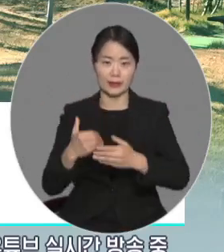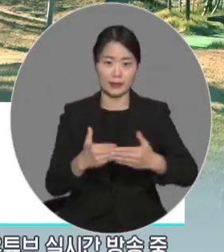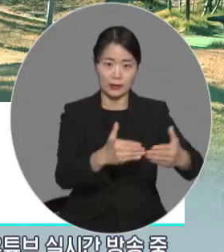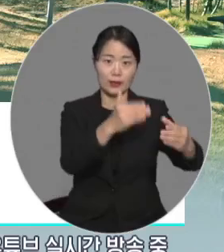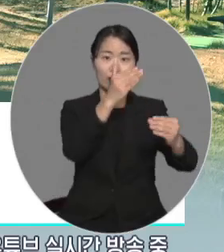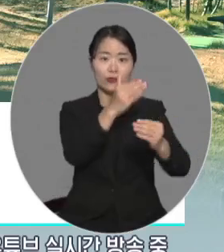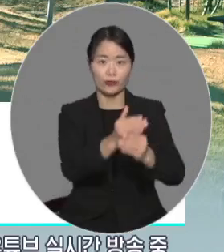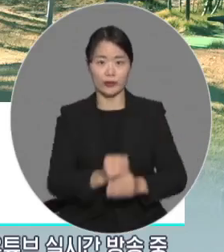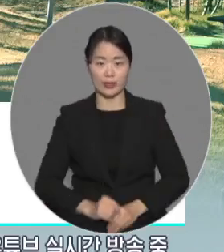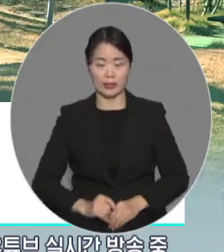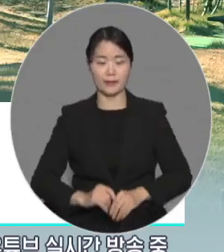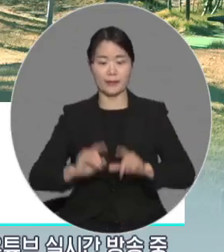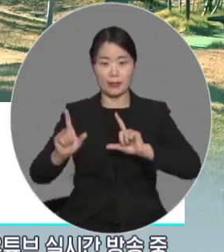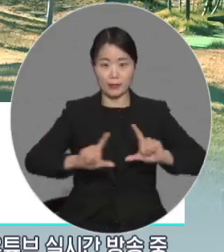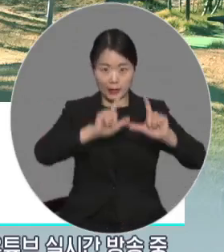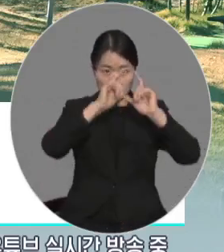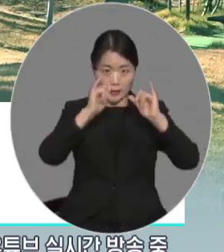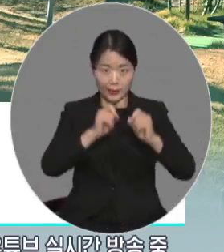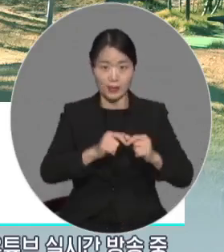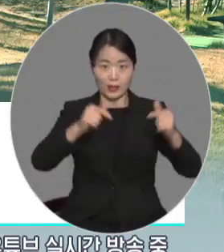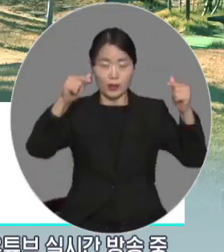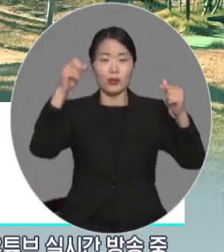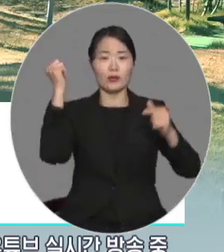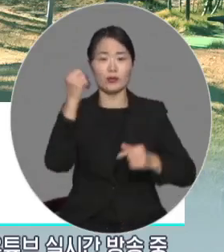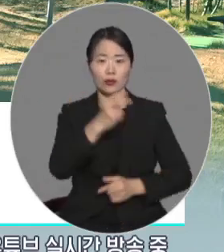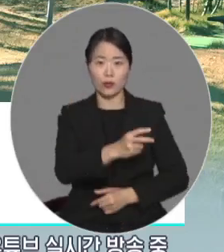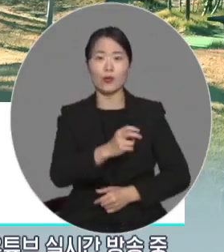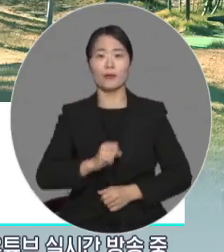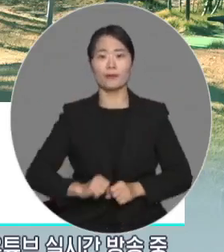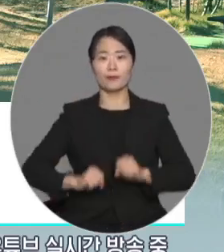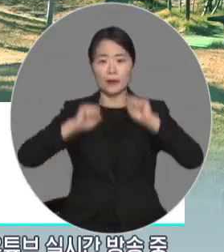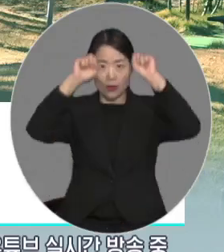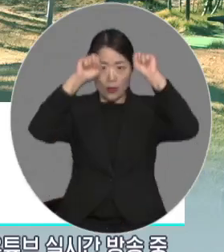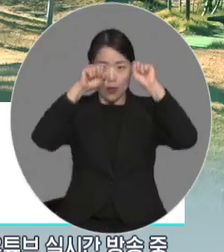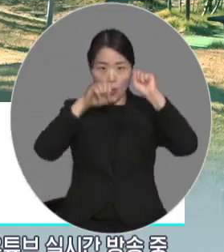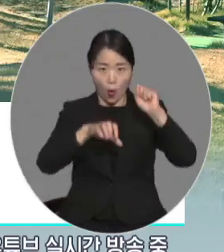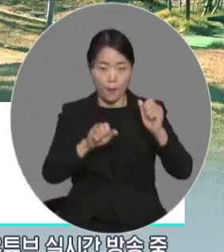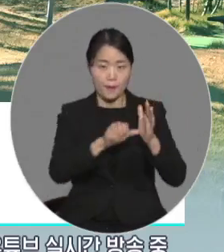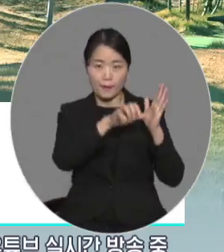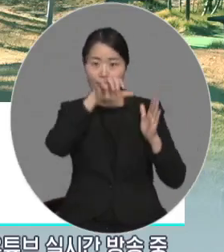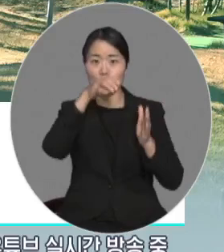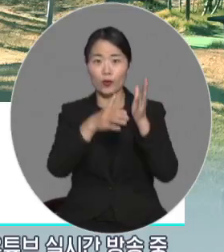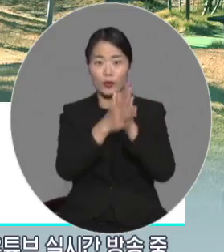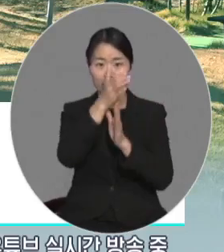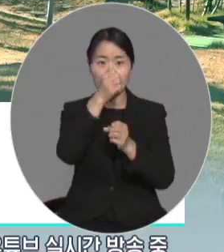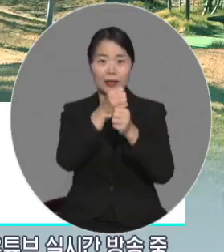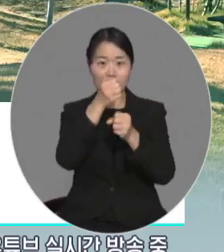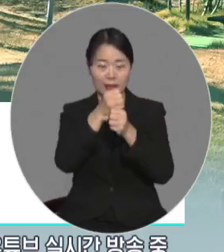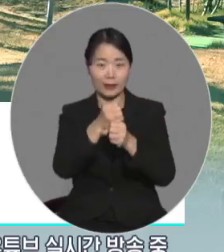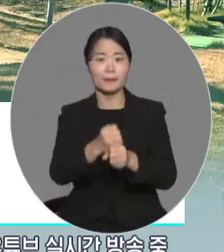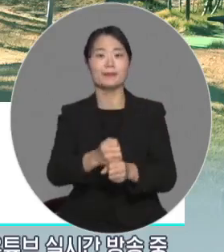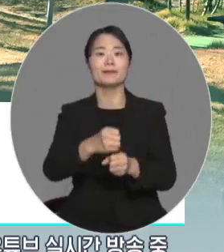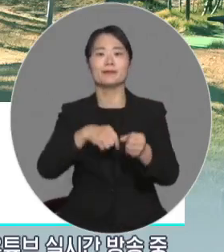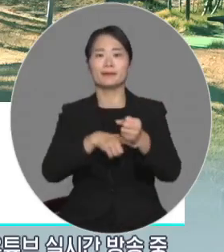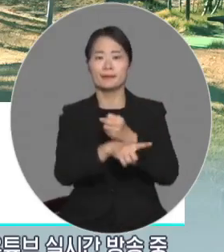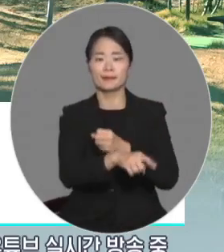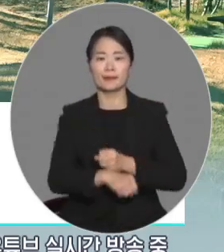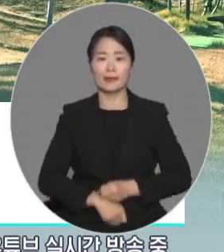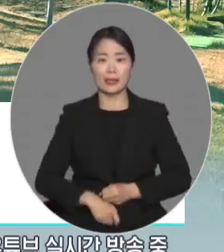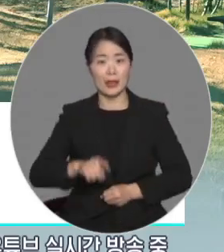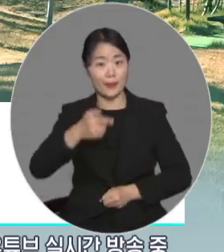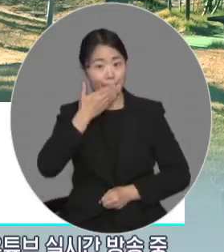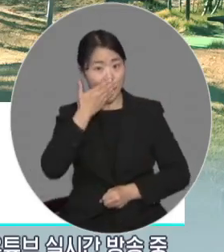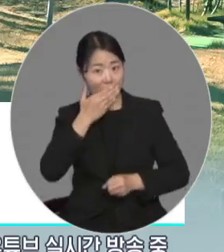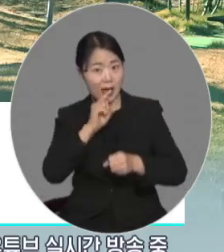인구를 늘리고 나아가 스포츠 명문 도시로 도약하겠다는 포부인데요. UBC는 그 가능성을 기획